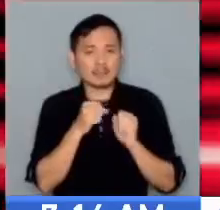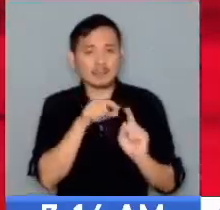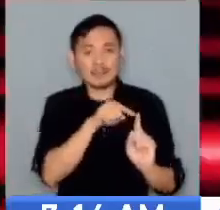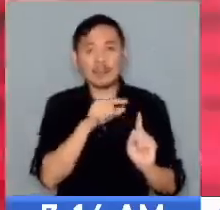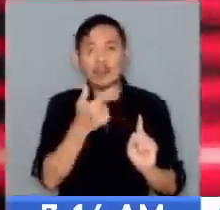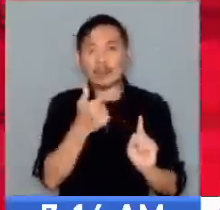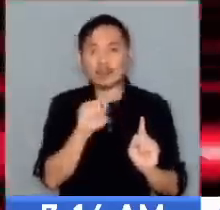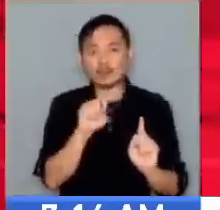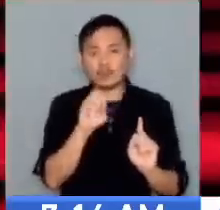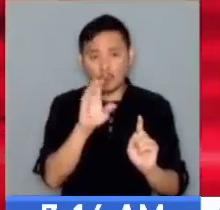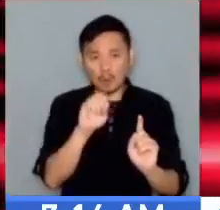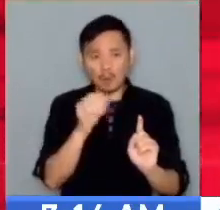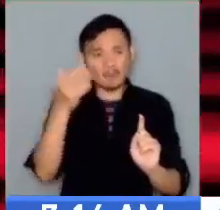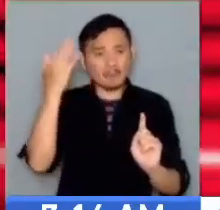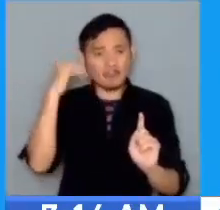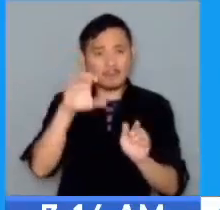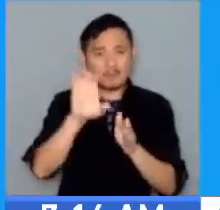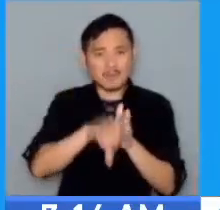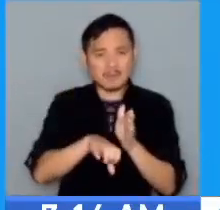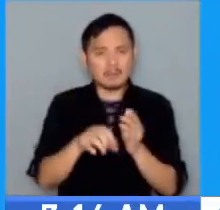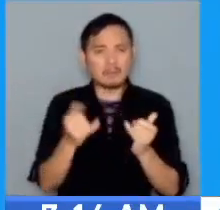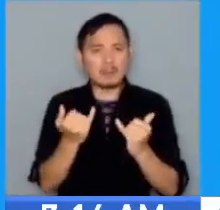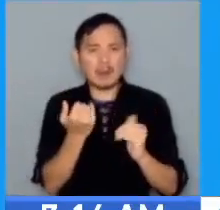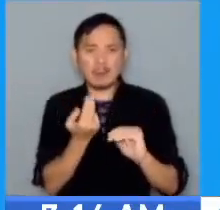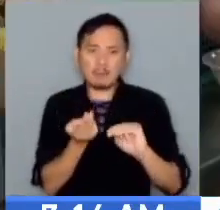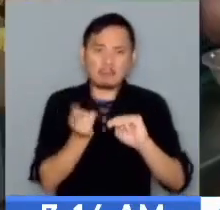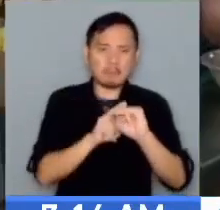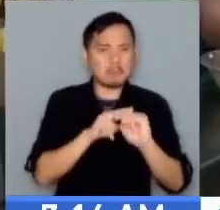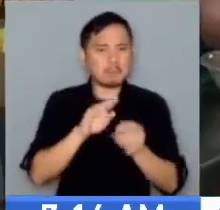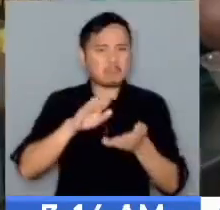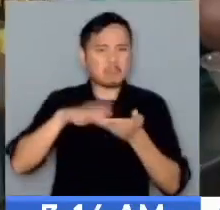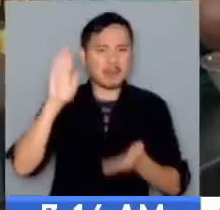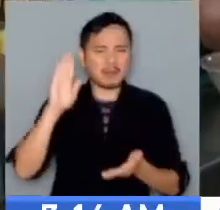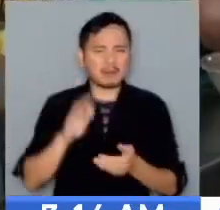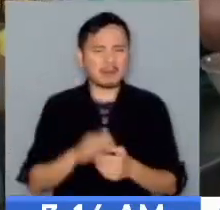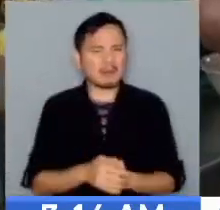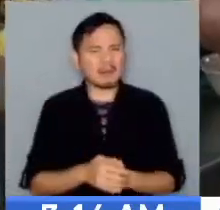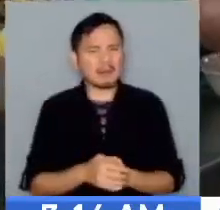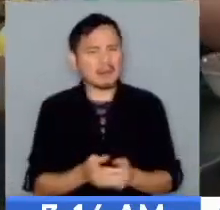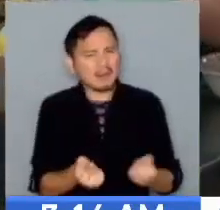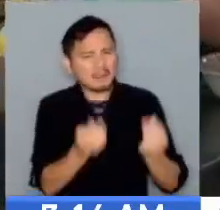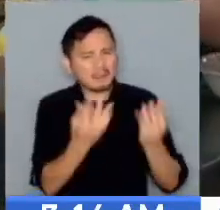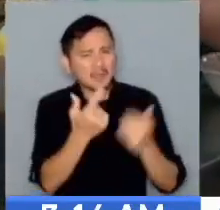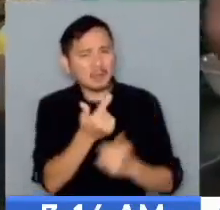James Agustin. James, magkano itinaas ng presyo ng goto?